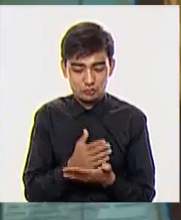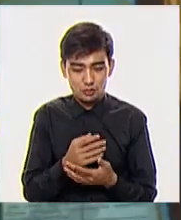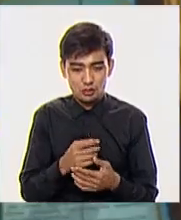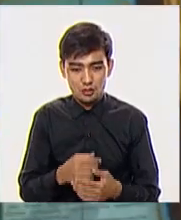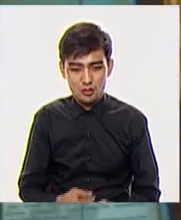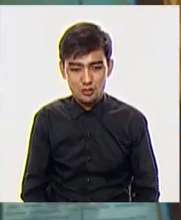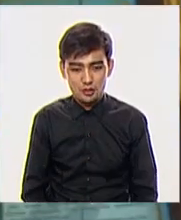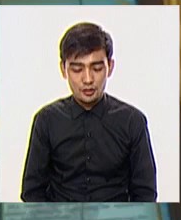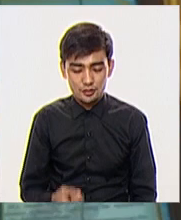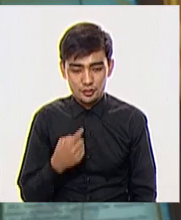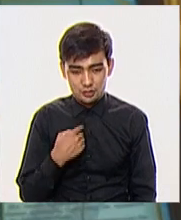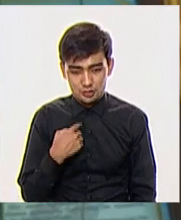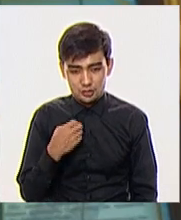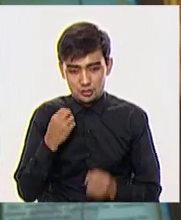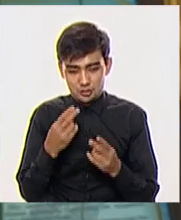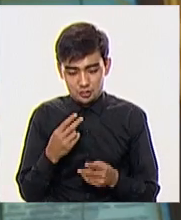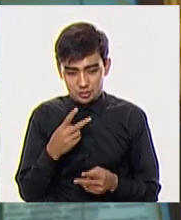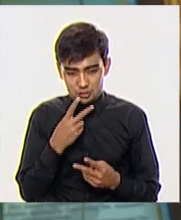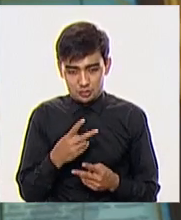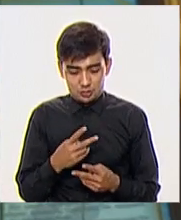У меня есть подозрение, что это